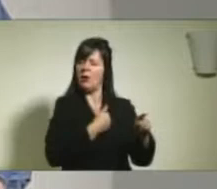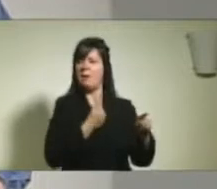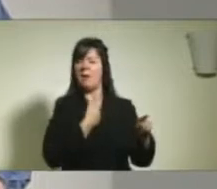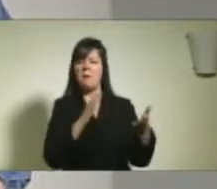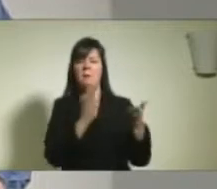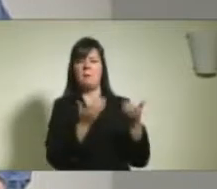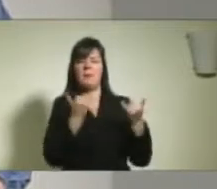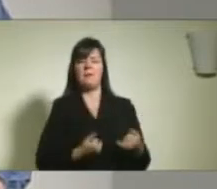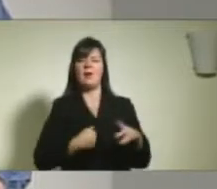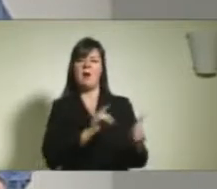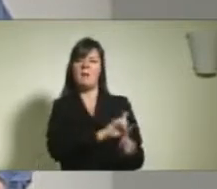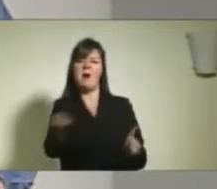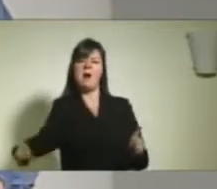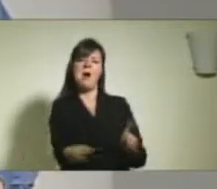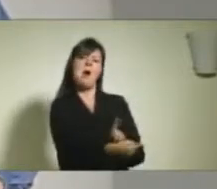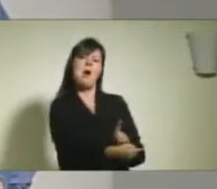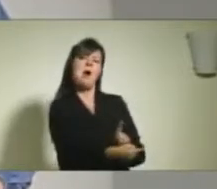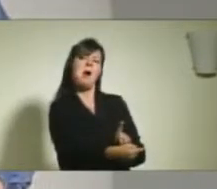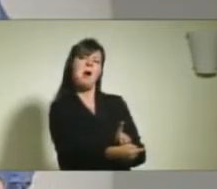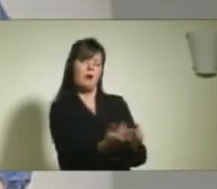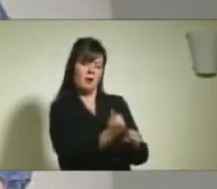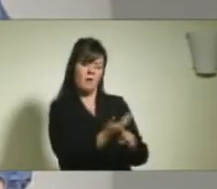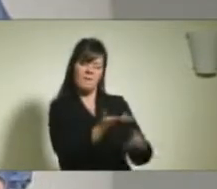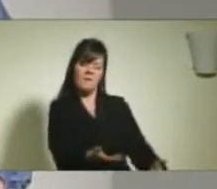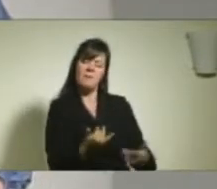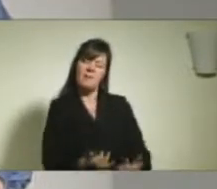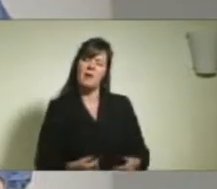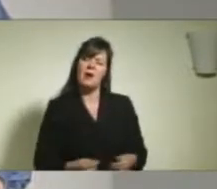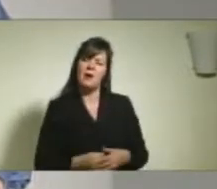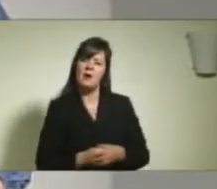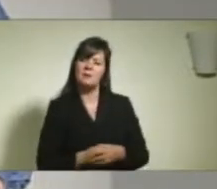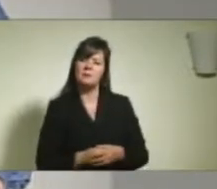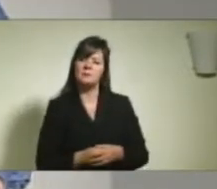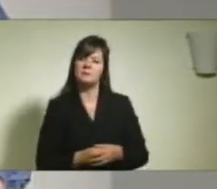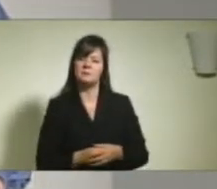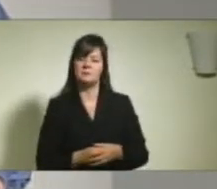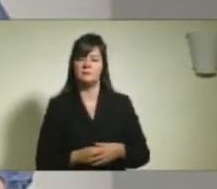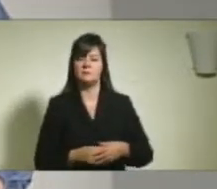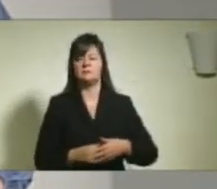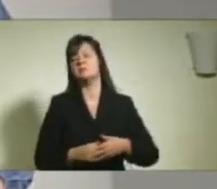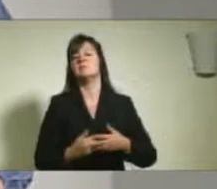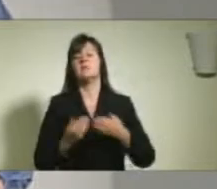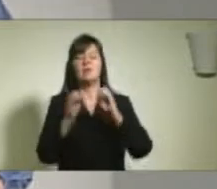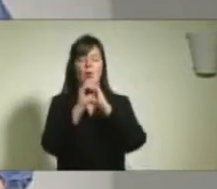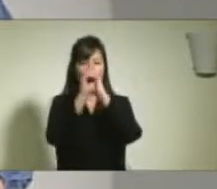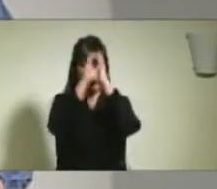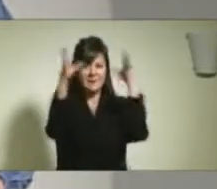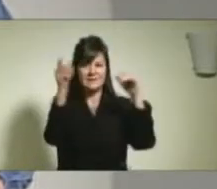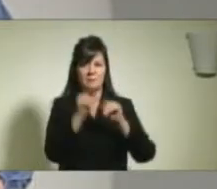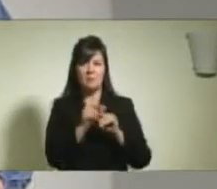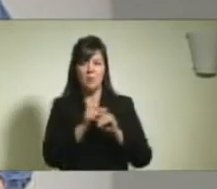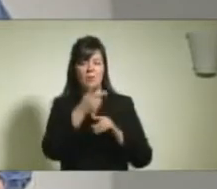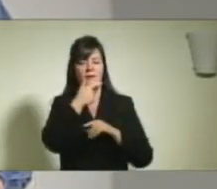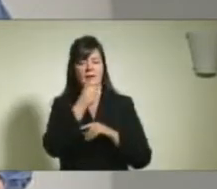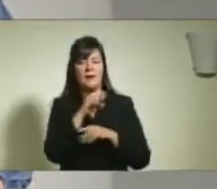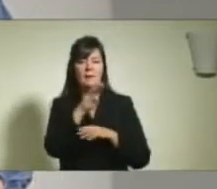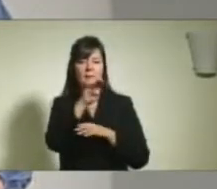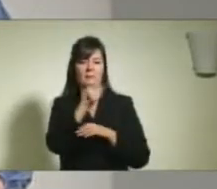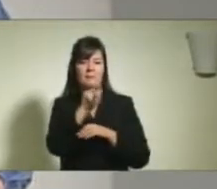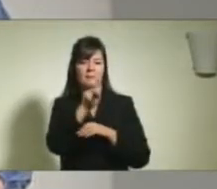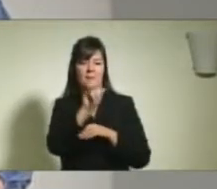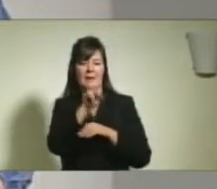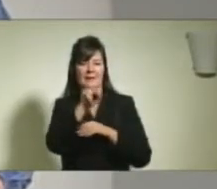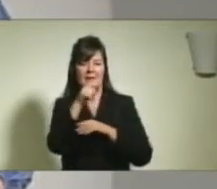façon indirecte. Et en ce qui concerne le concept de making waves et de contester la puissance des